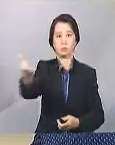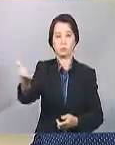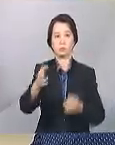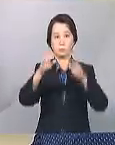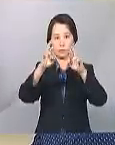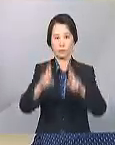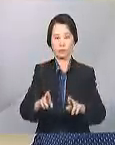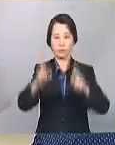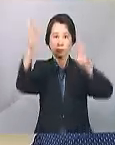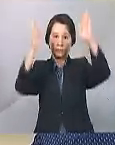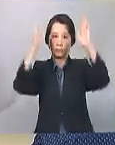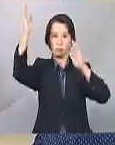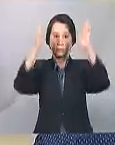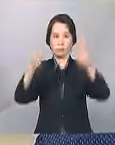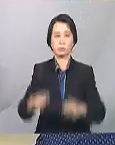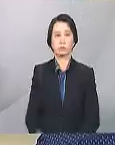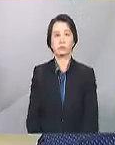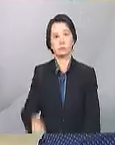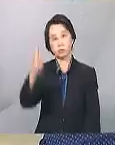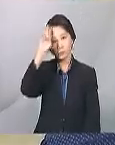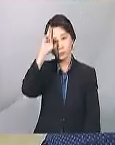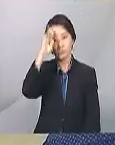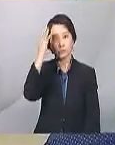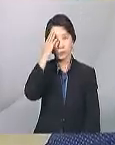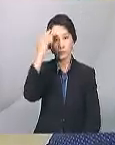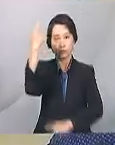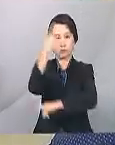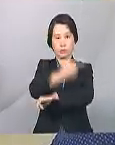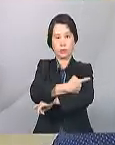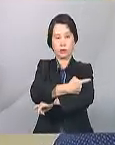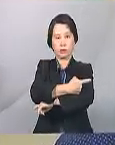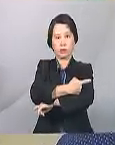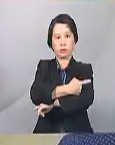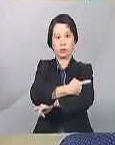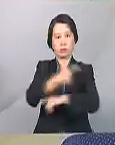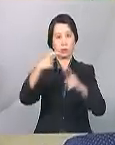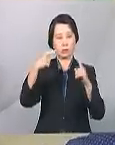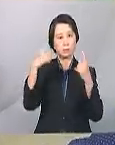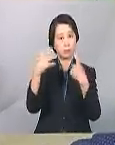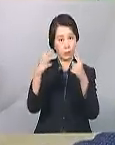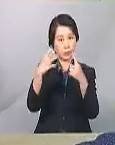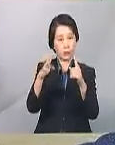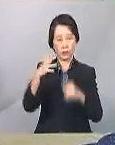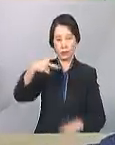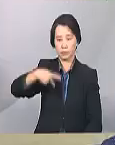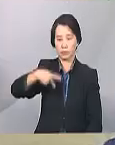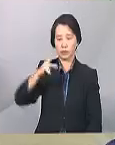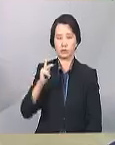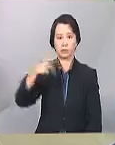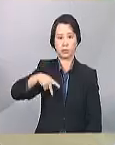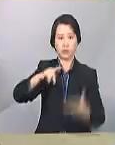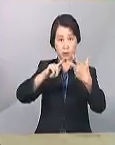Malaysia. Seperti kita tahu, hari ini merupakan hari ke-14 PKP